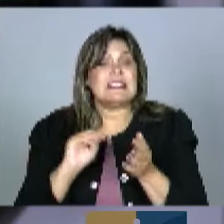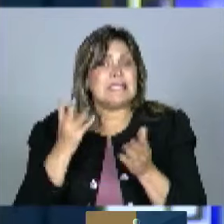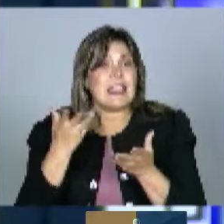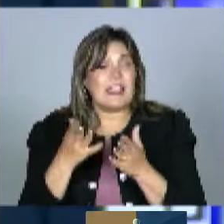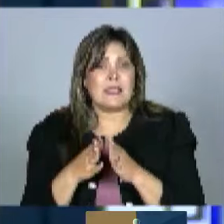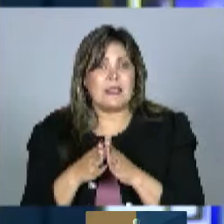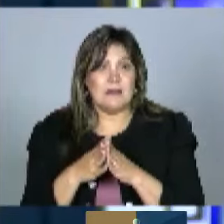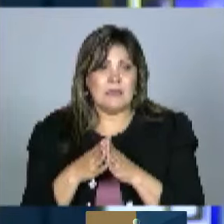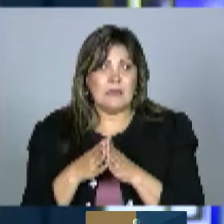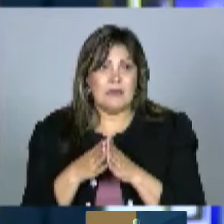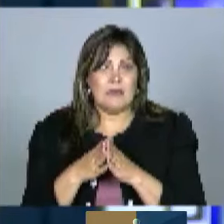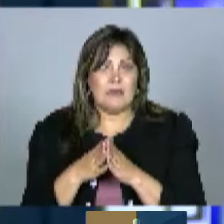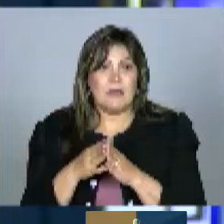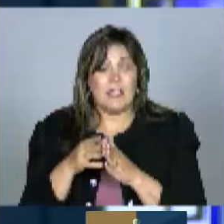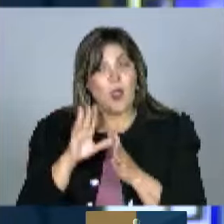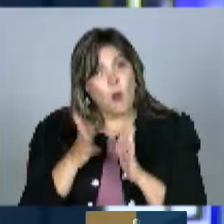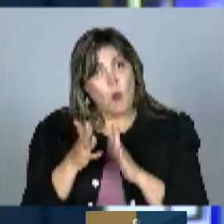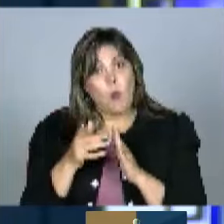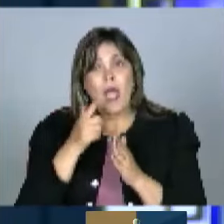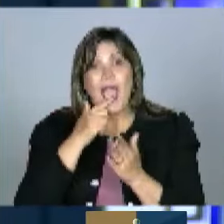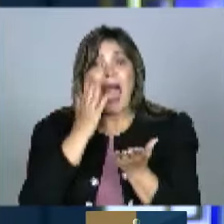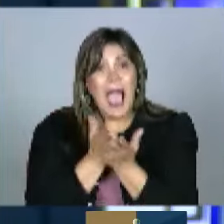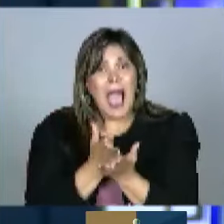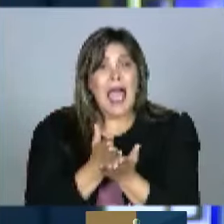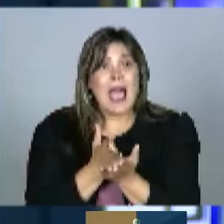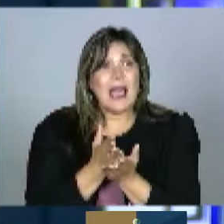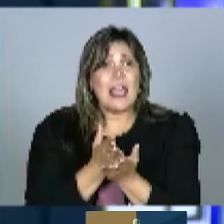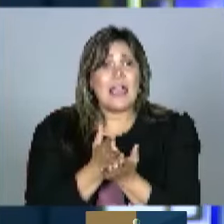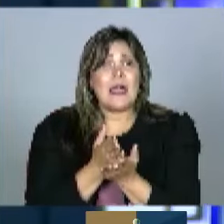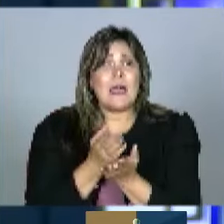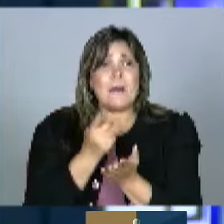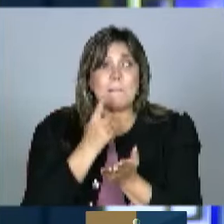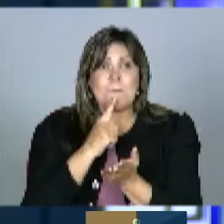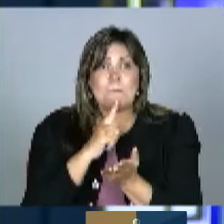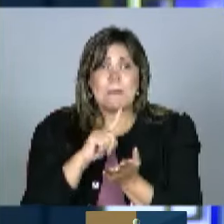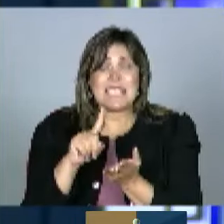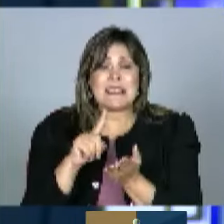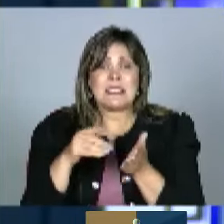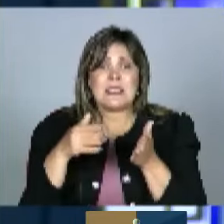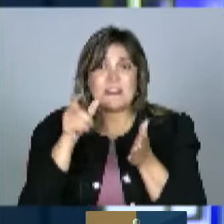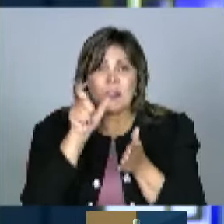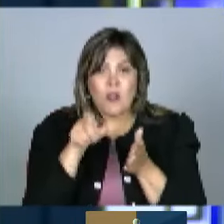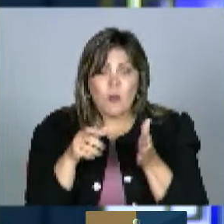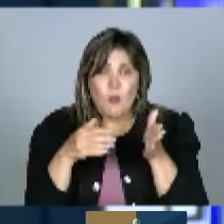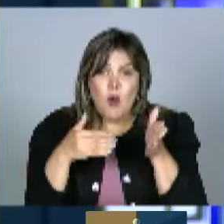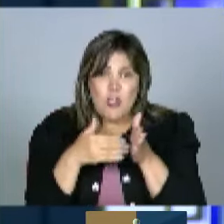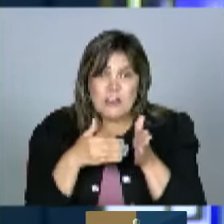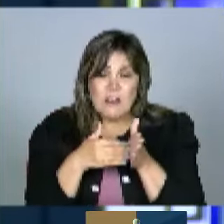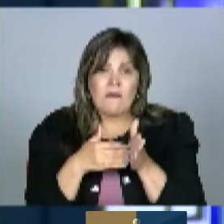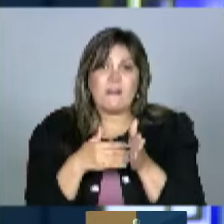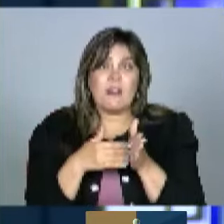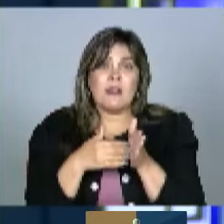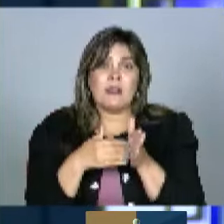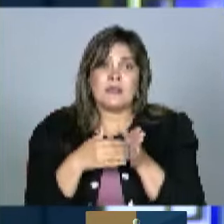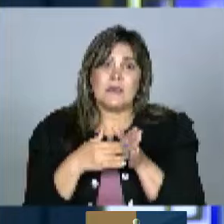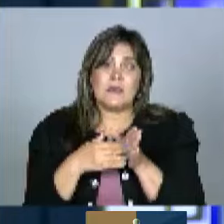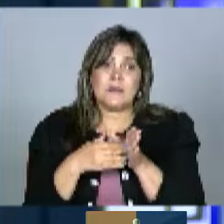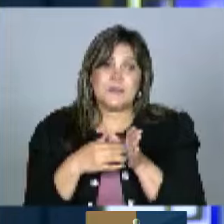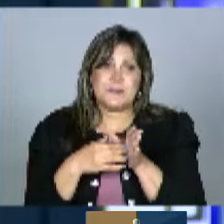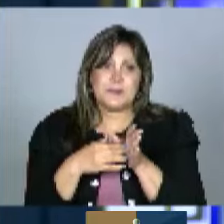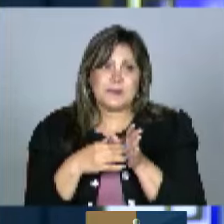حضرتك هو صح ليه حق لكن زد الشقين موظفين يعني